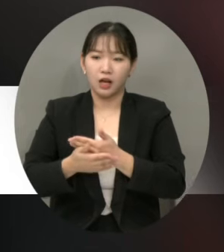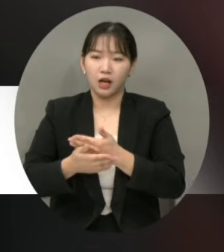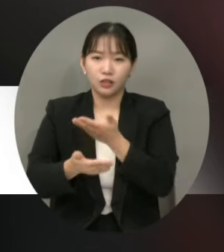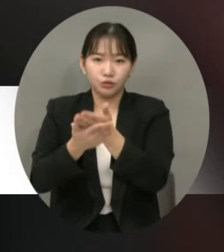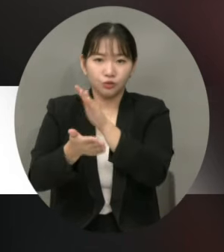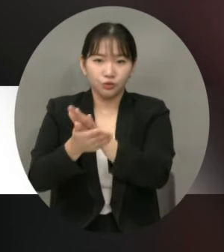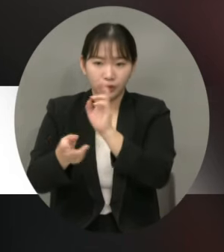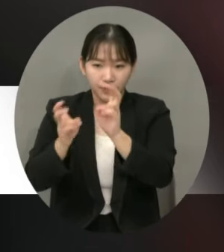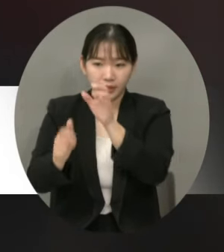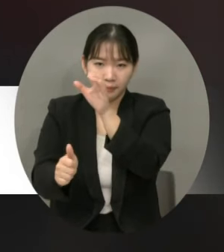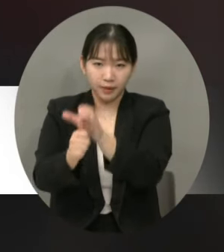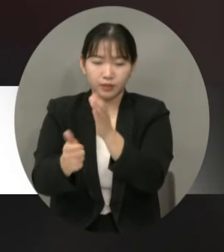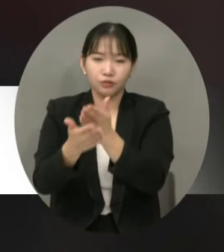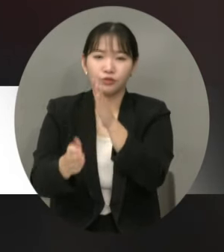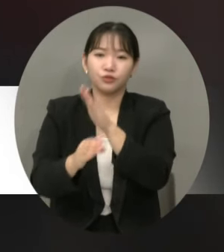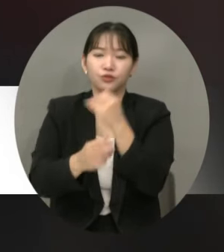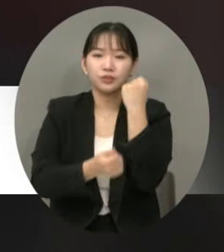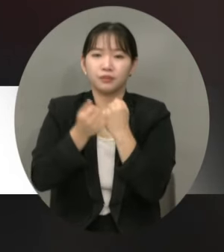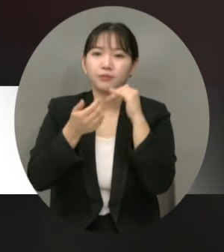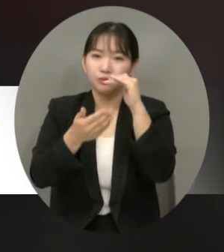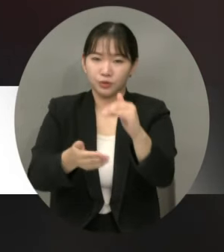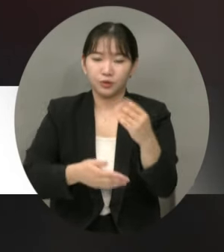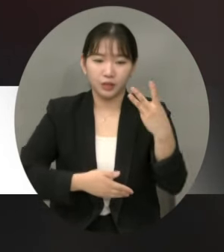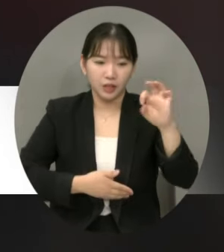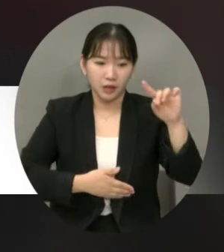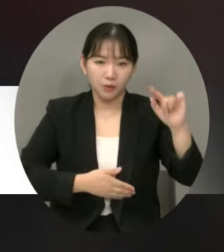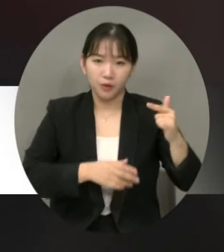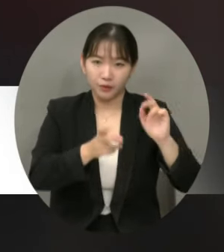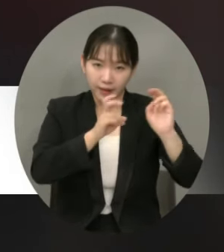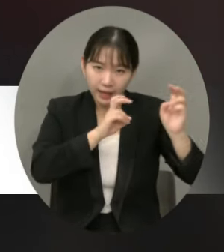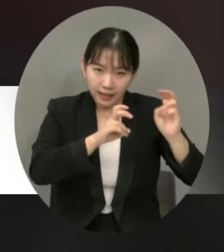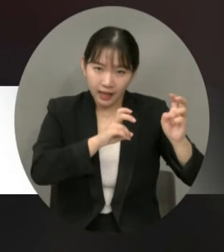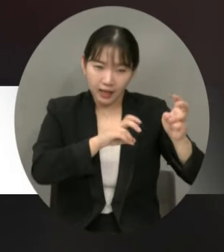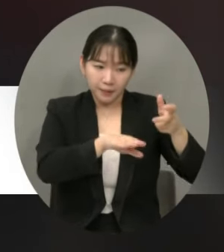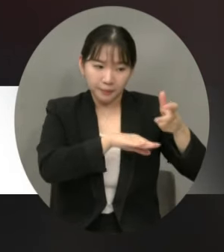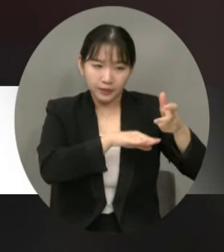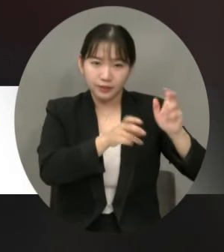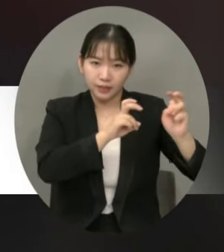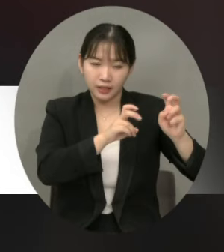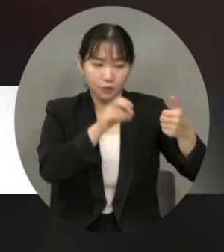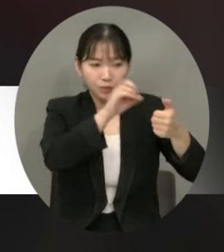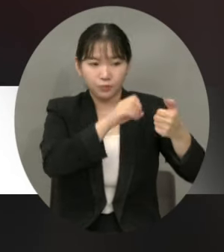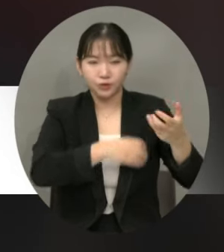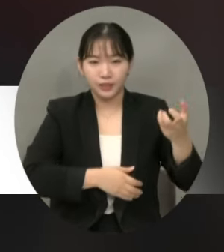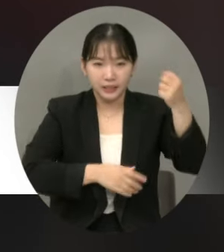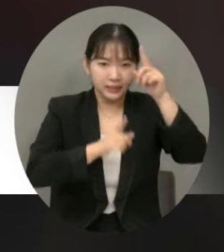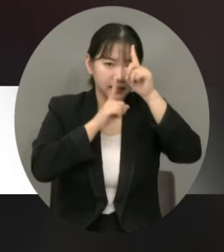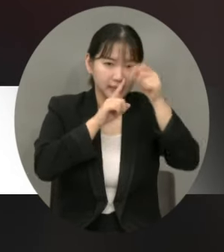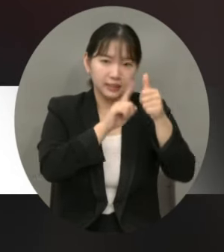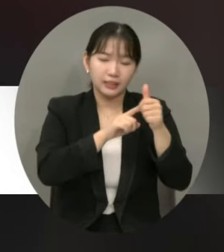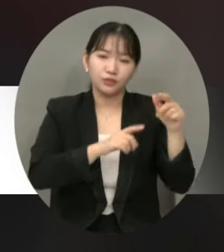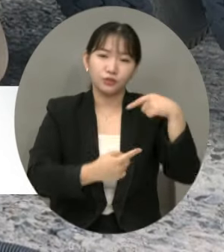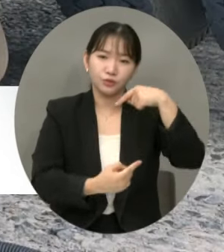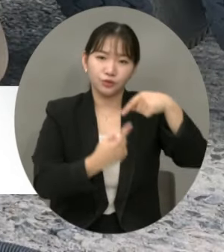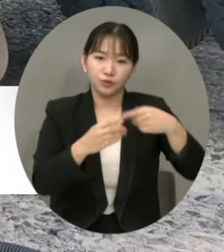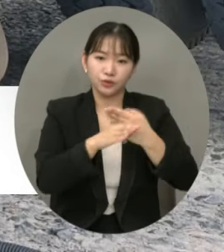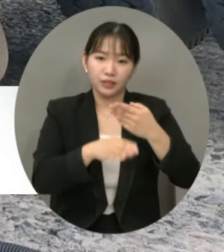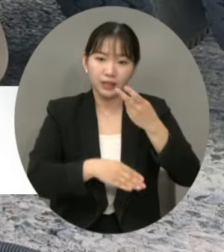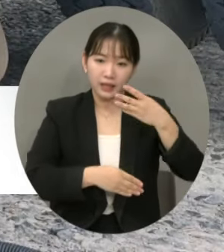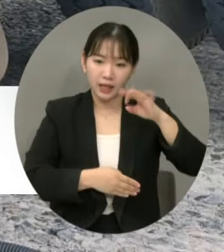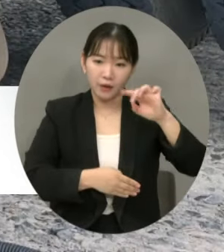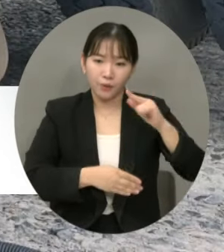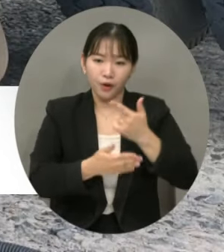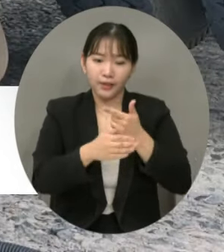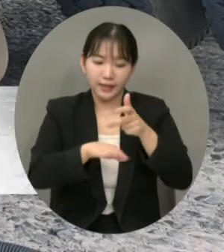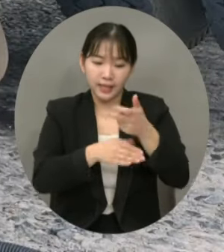수리하고 있다고 해명했습니다 한편 태원 여객의 지분 50% 보유한 이모 씨가 운영하던 태원 공업사는